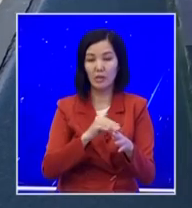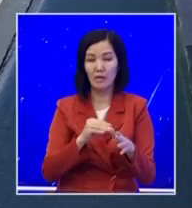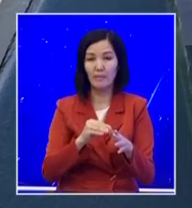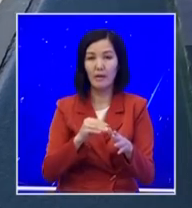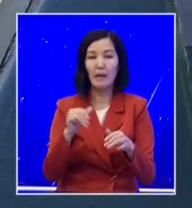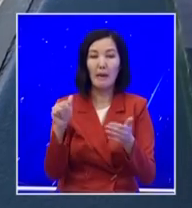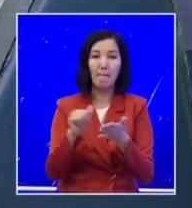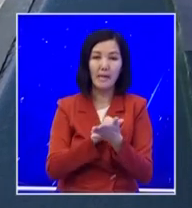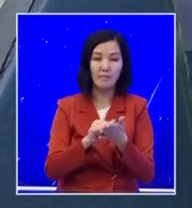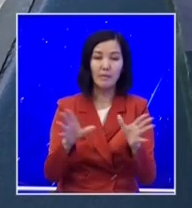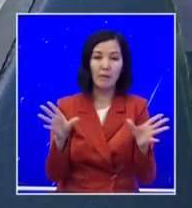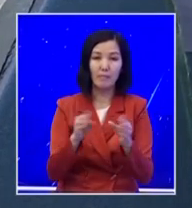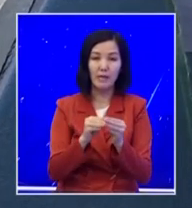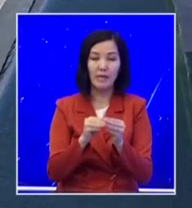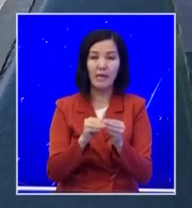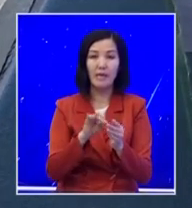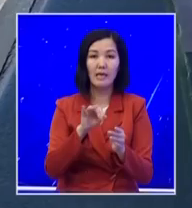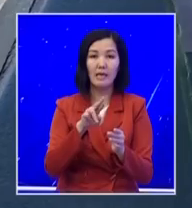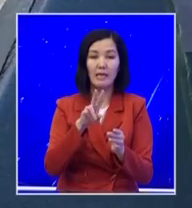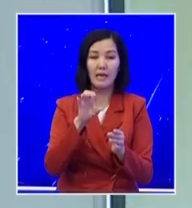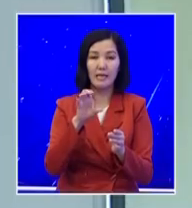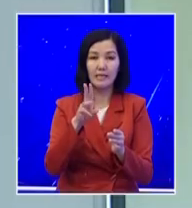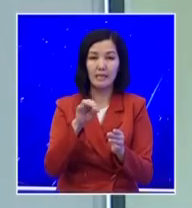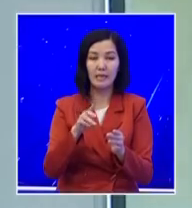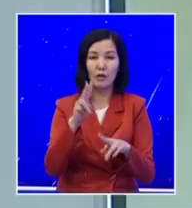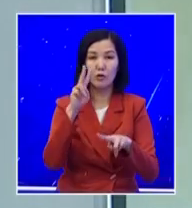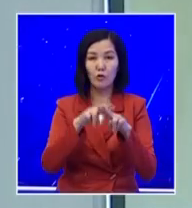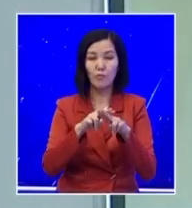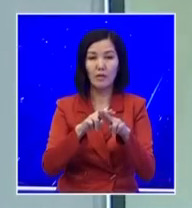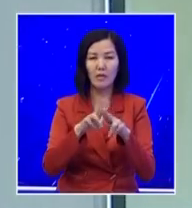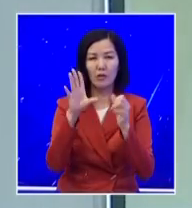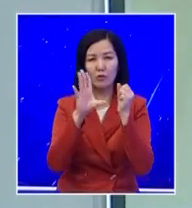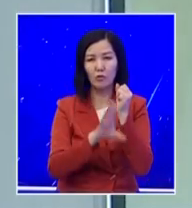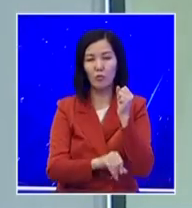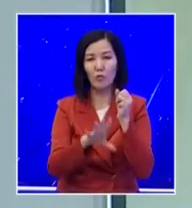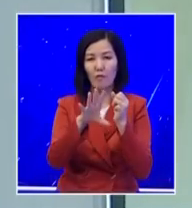бірге Ильястың жаңағы түрмеде түскен соңғы